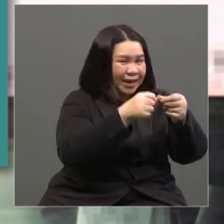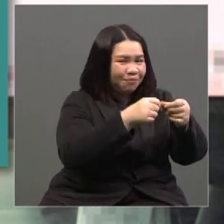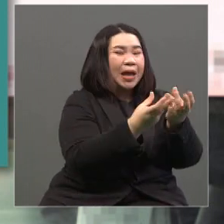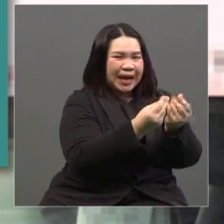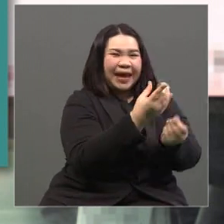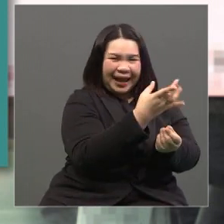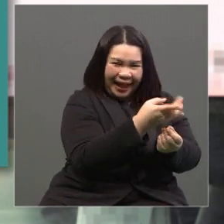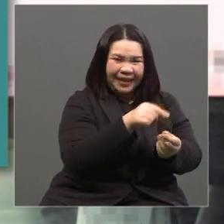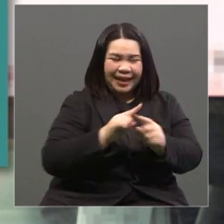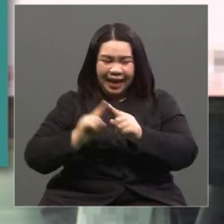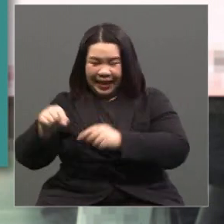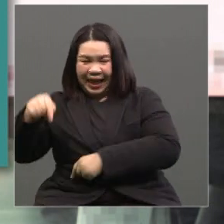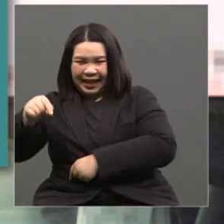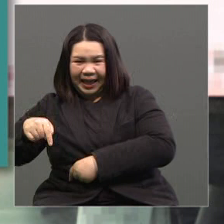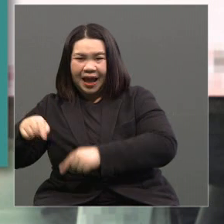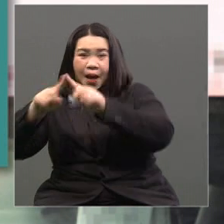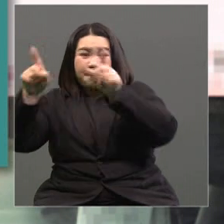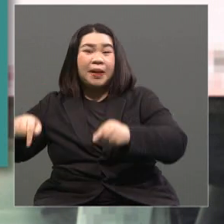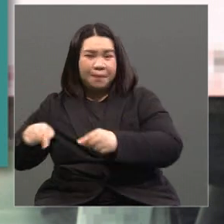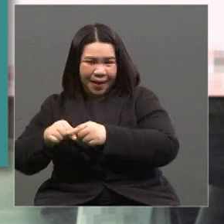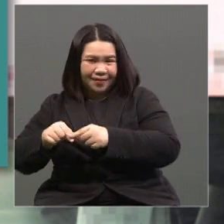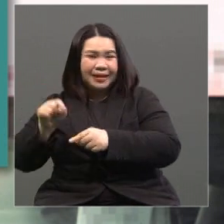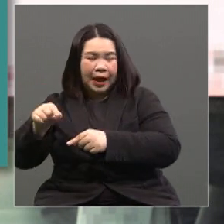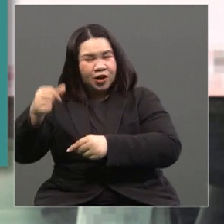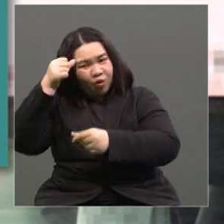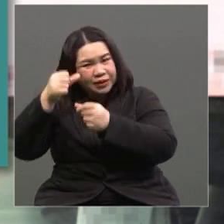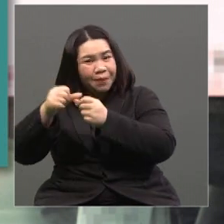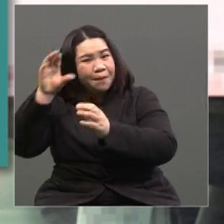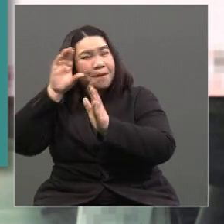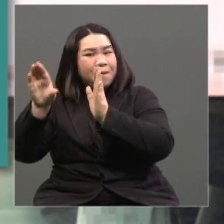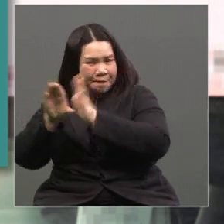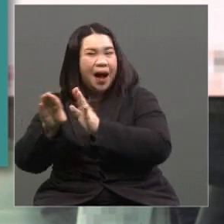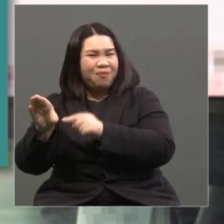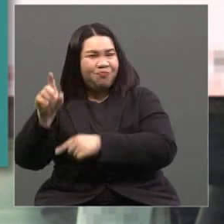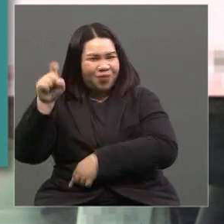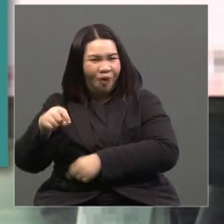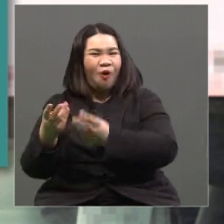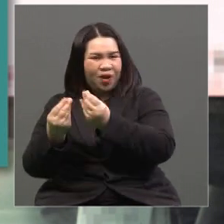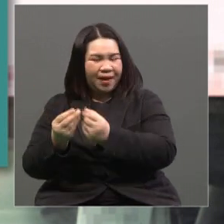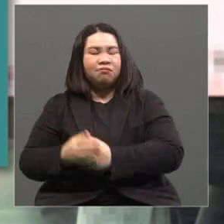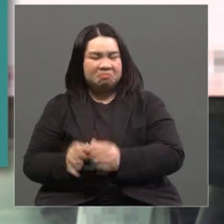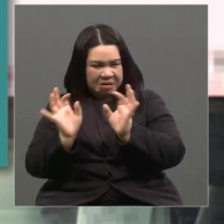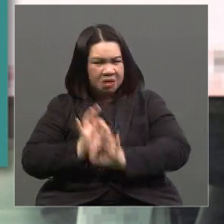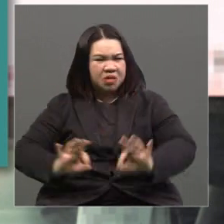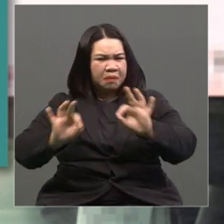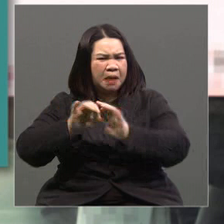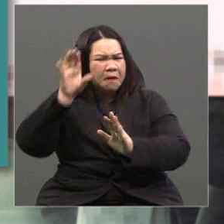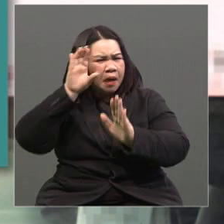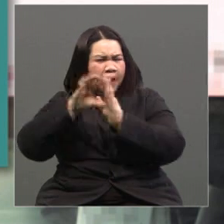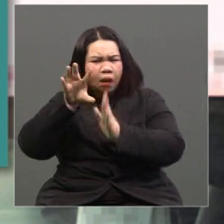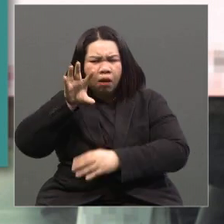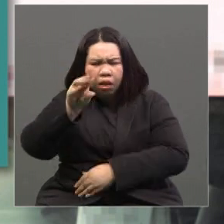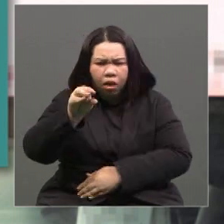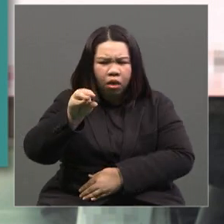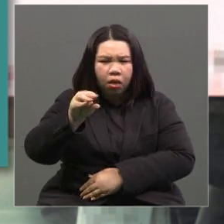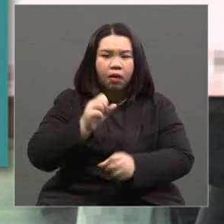เพราะว่ามันจะมีชื่อพรรคเขียนไว้ให้เลยนะแล้วมันก็จะมีโลโก้พักไว้ด้วยนะครับบางคนบอกว่าโลโก้มันย่อลงไปแล้วเล็กมองไม่เห็น